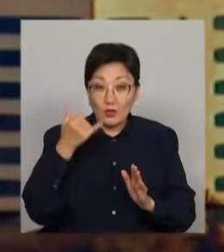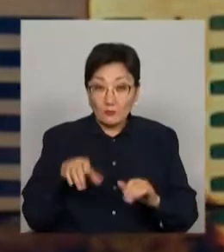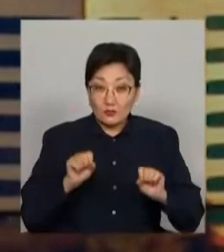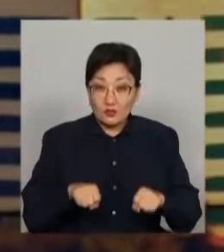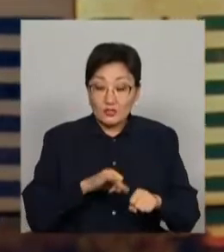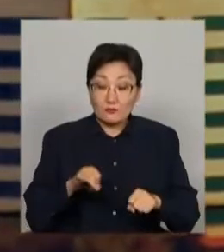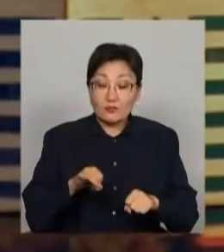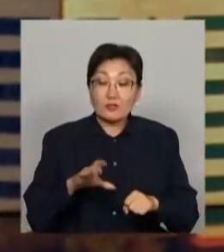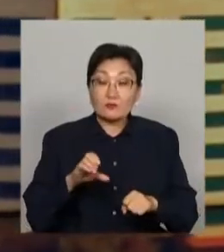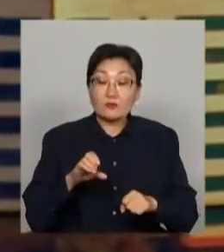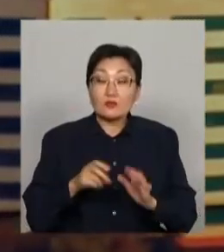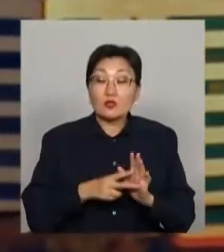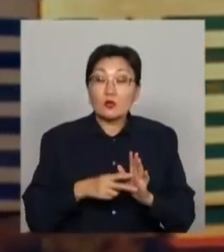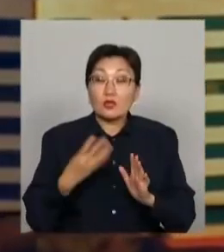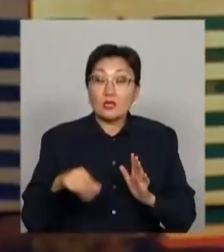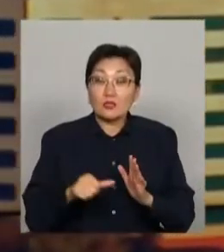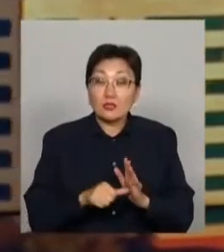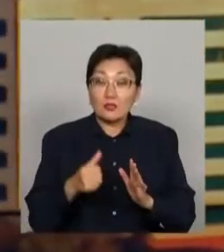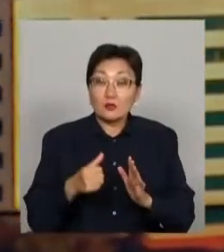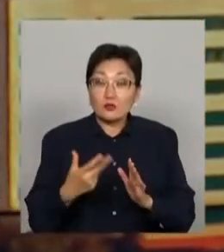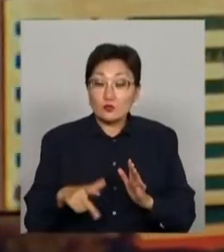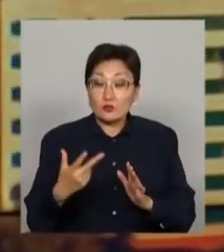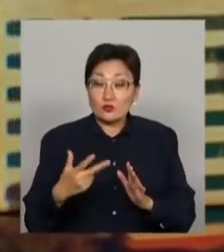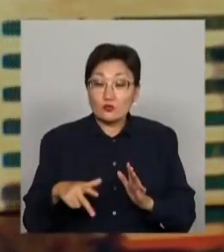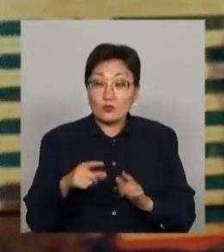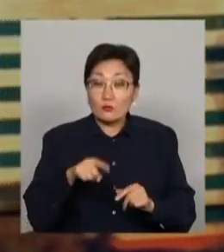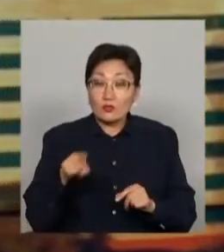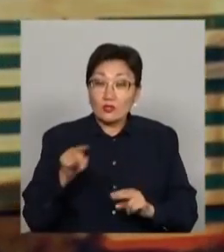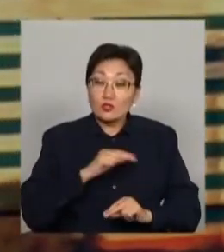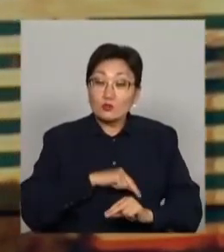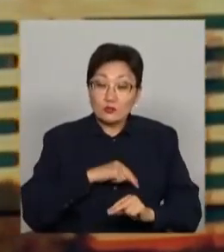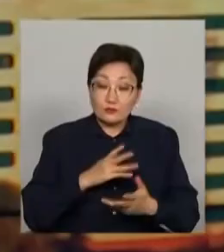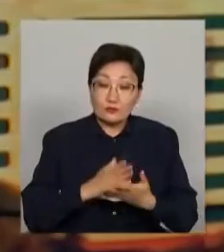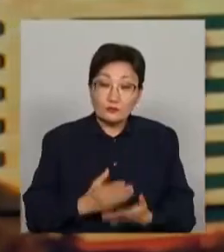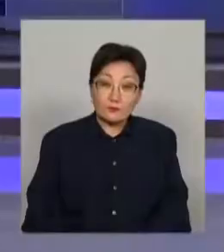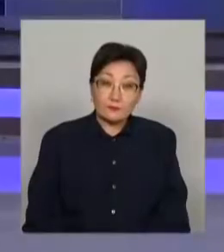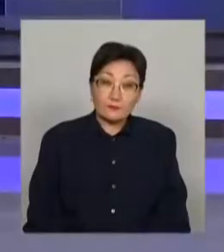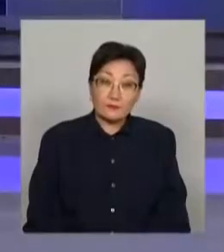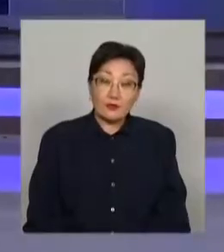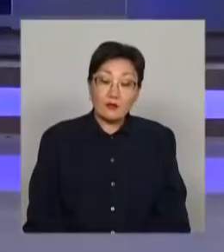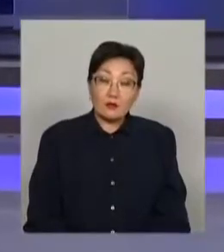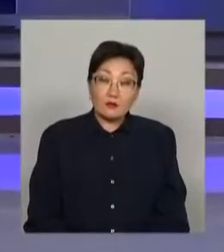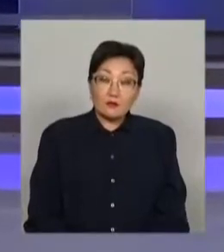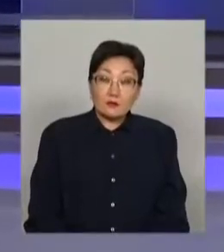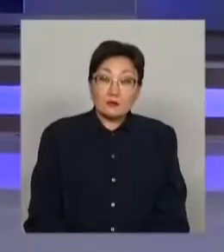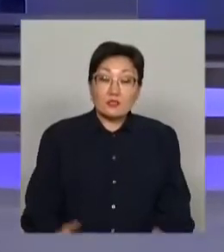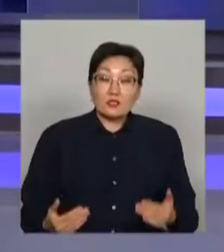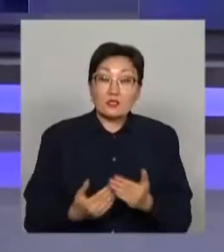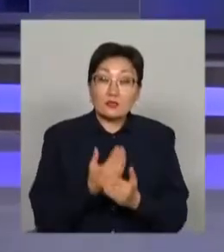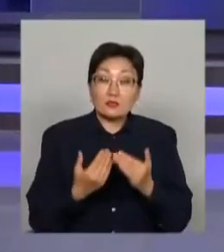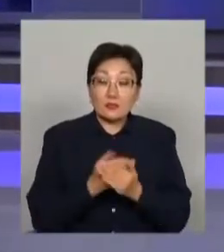хабарласыңыздар. Сондай-ақ 777-046-33-33 WhatsApp желісі де іске қосулы.